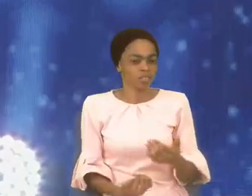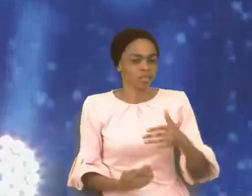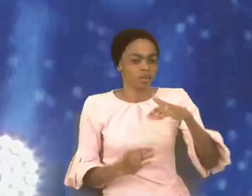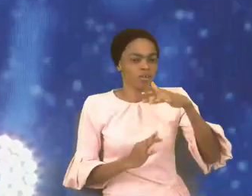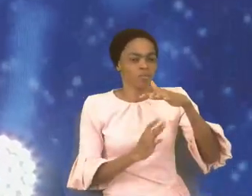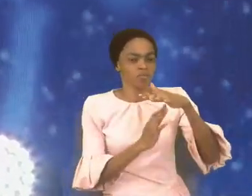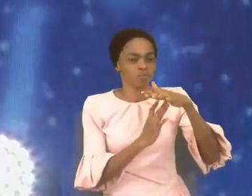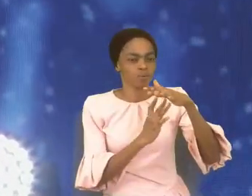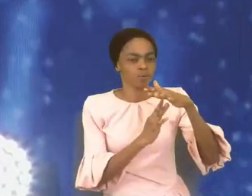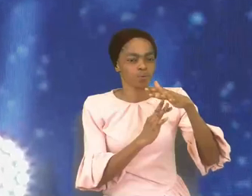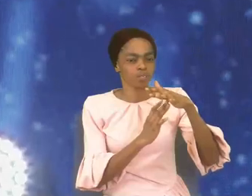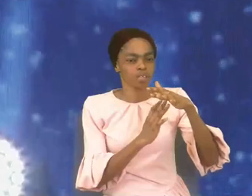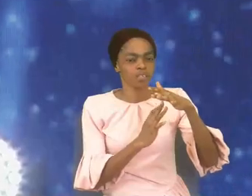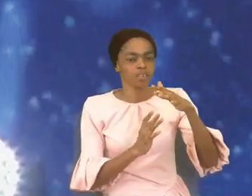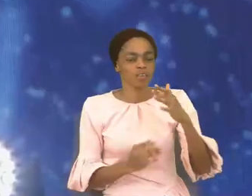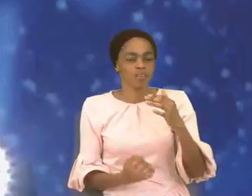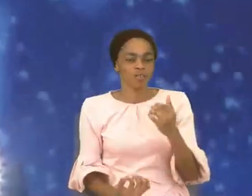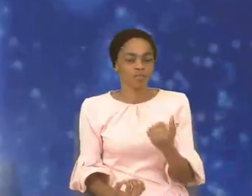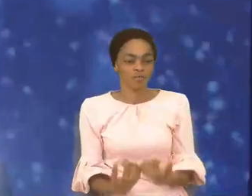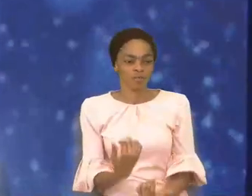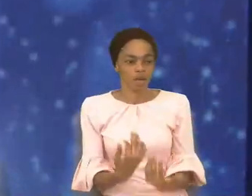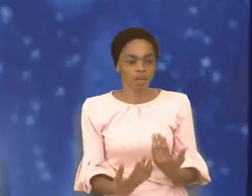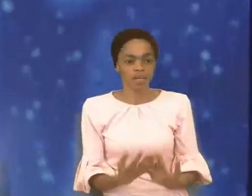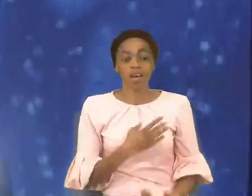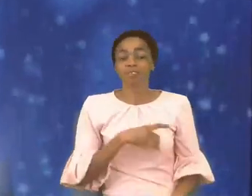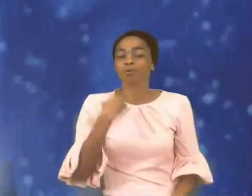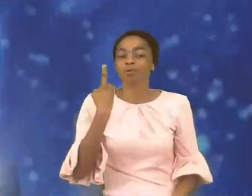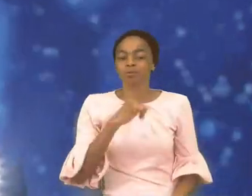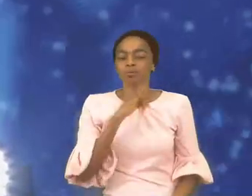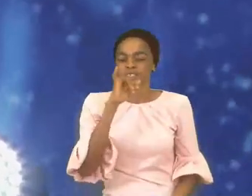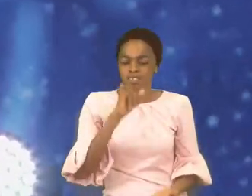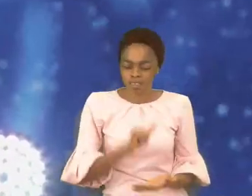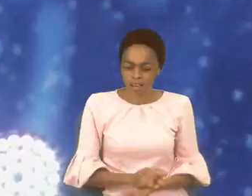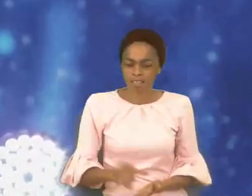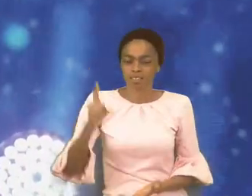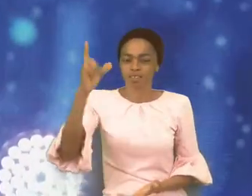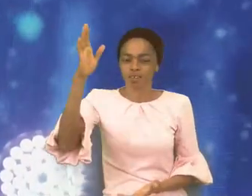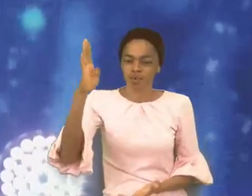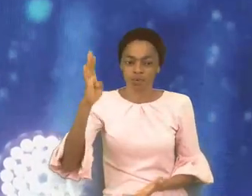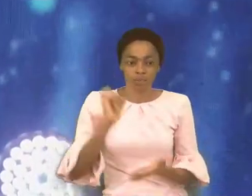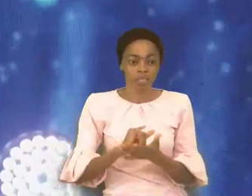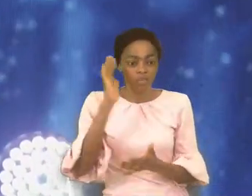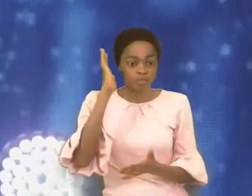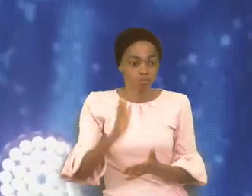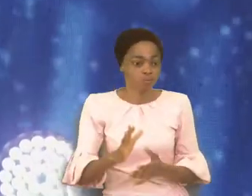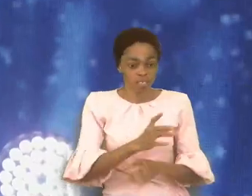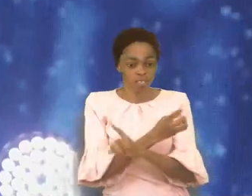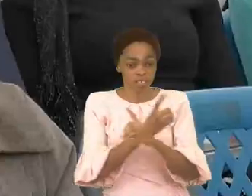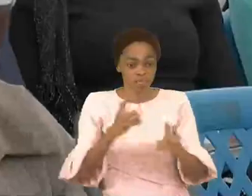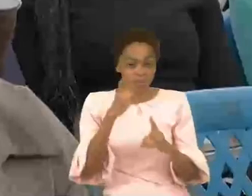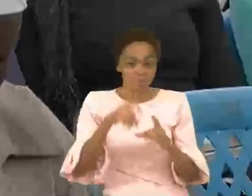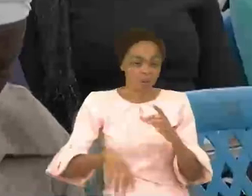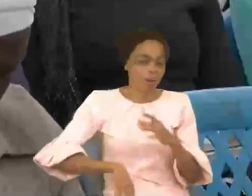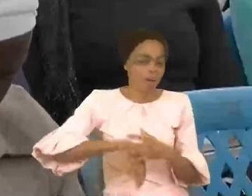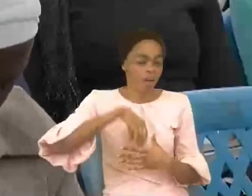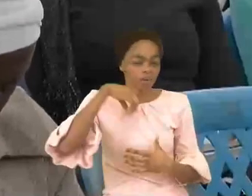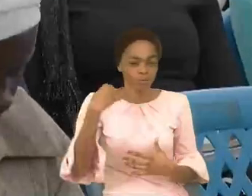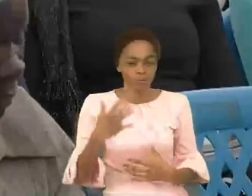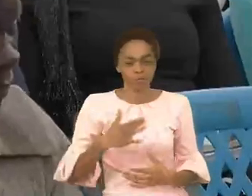Et quel est le Dieu qui vous délivrera de ma main?